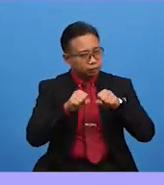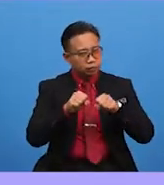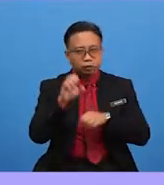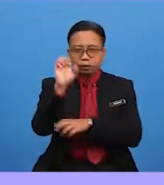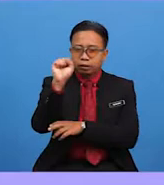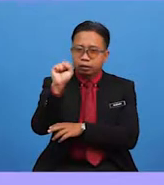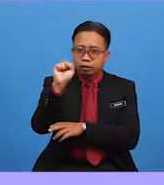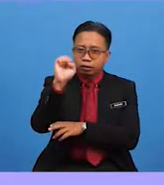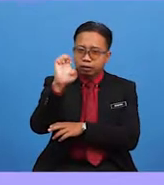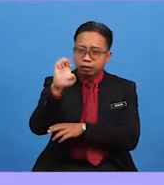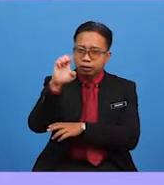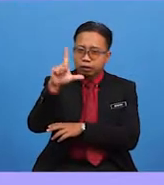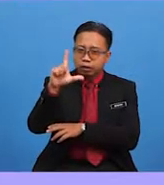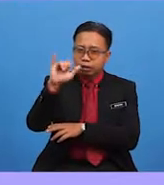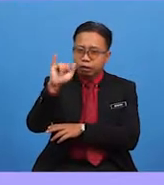selimut.